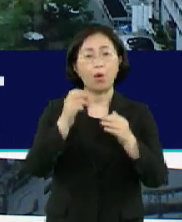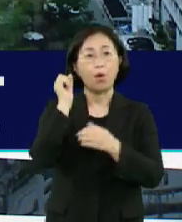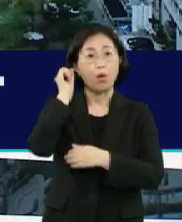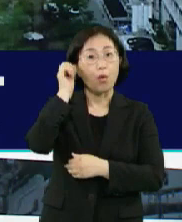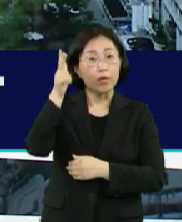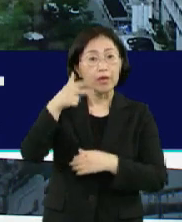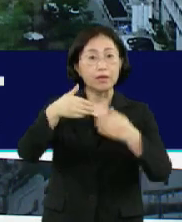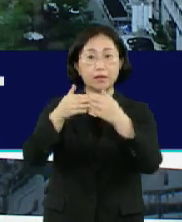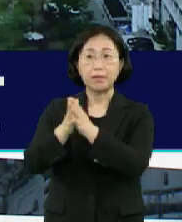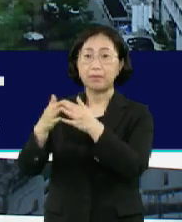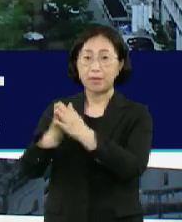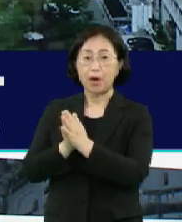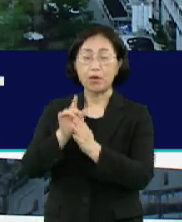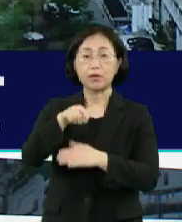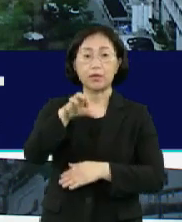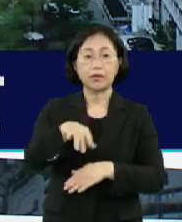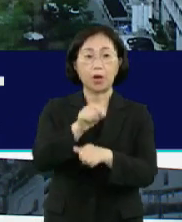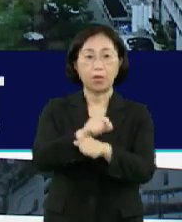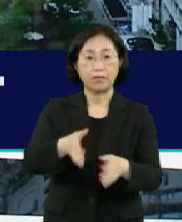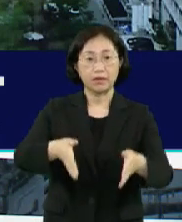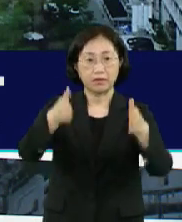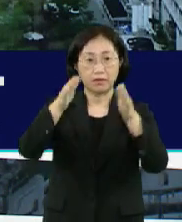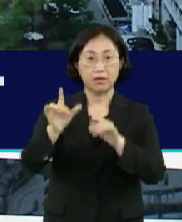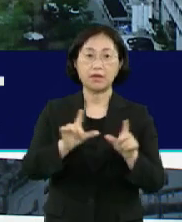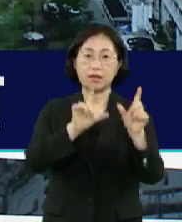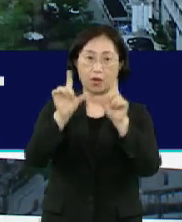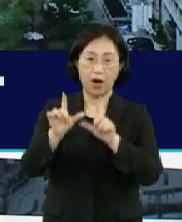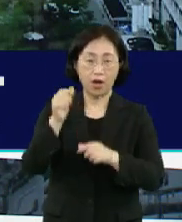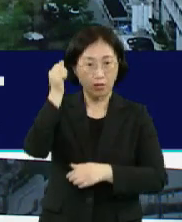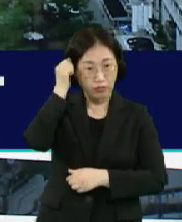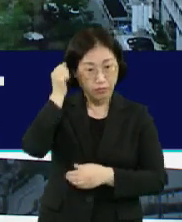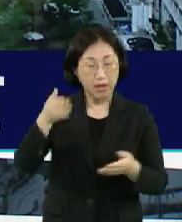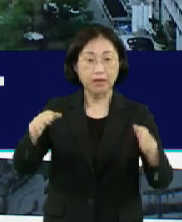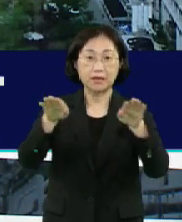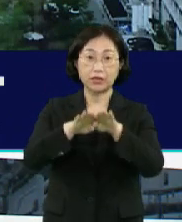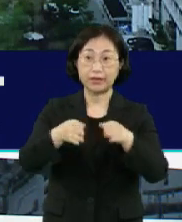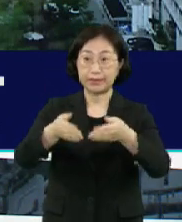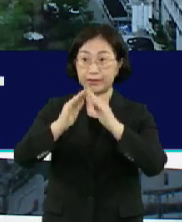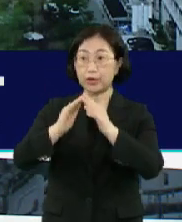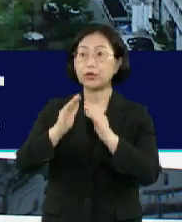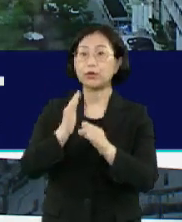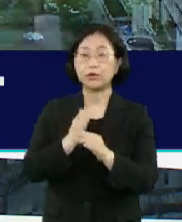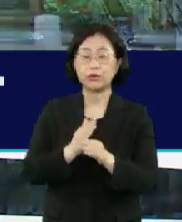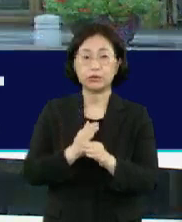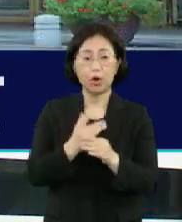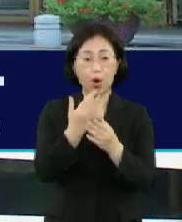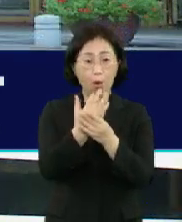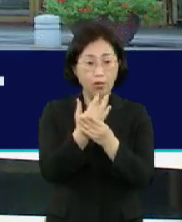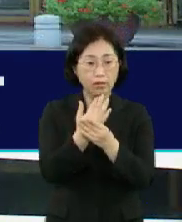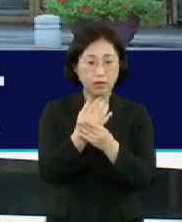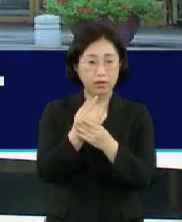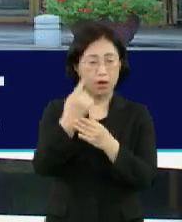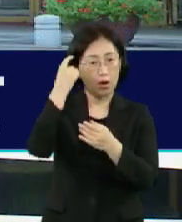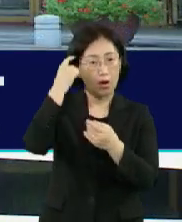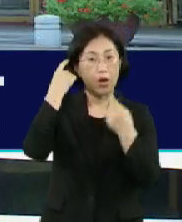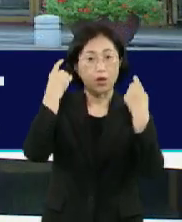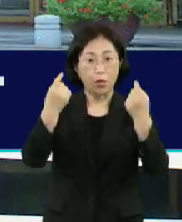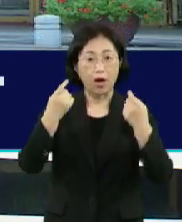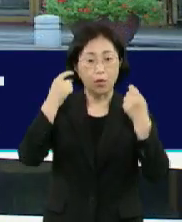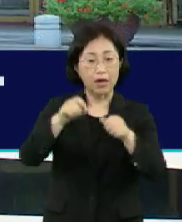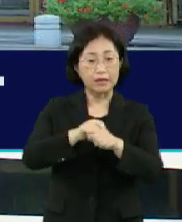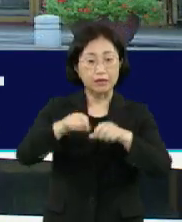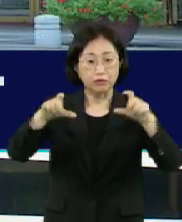줄줄이 폐업하고 그 자리에 오피스텔이나 생활형 숙박시설들이 들어서고 있습니다. 온천 관광 특구는